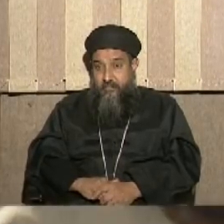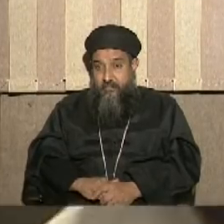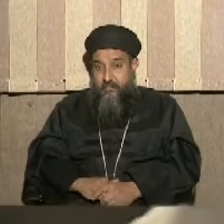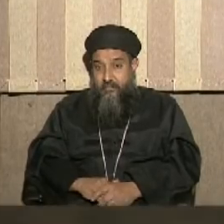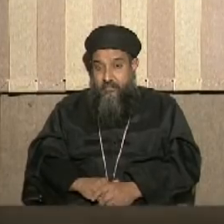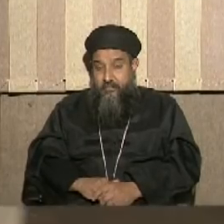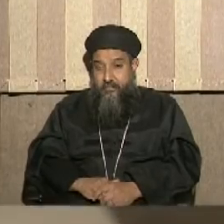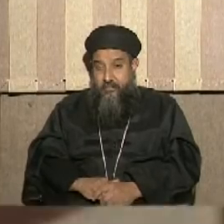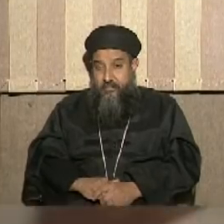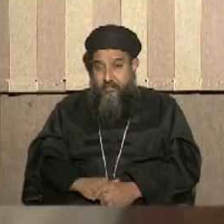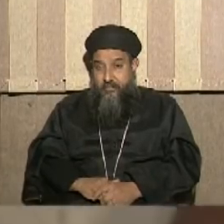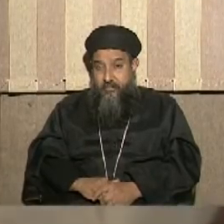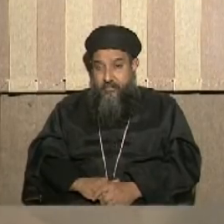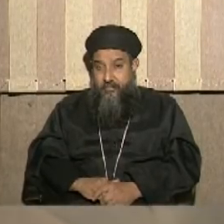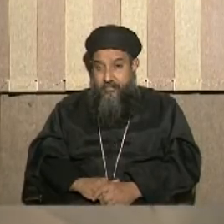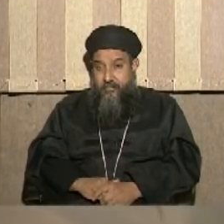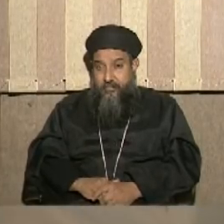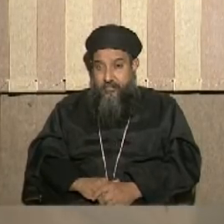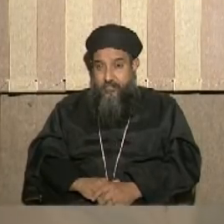مش معقول،